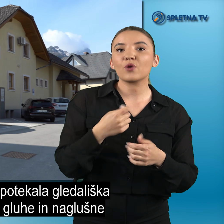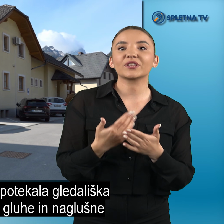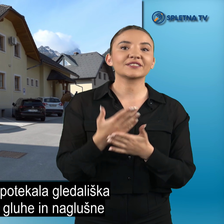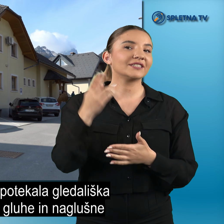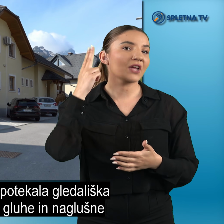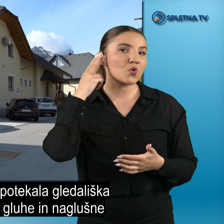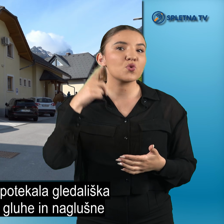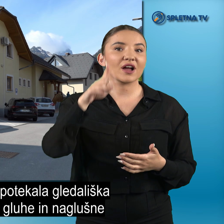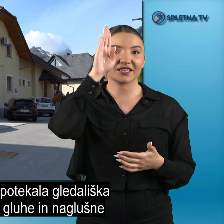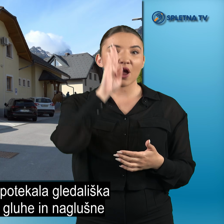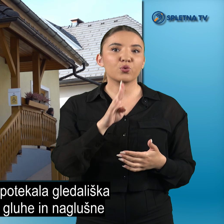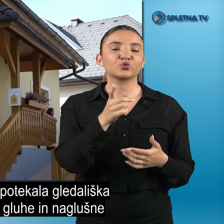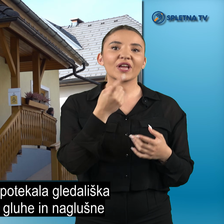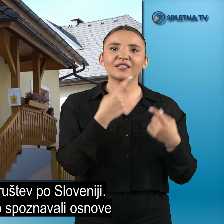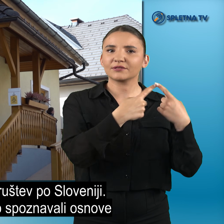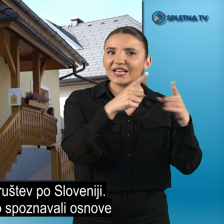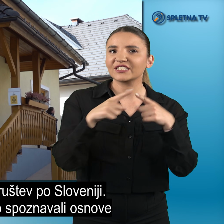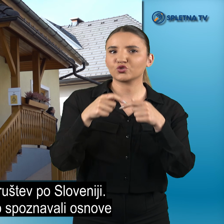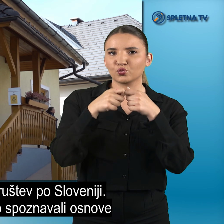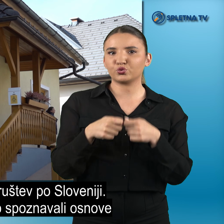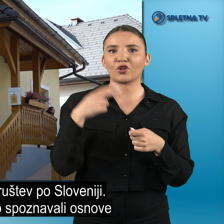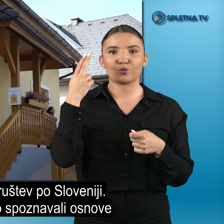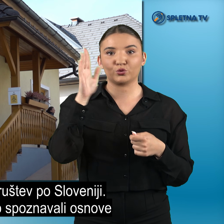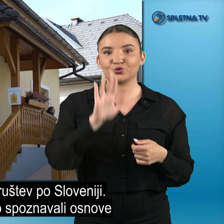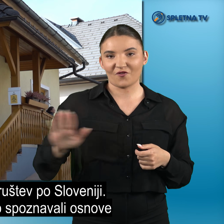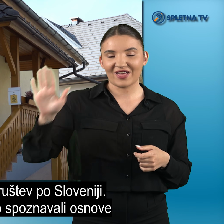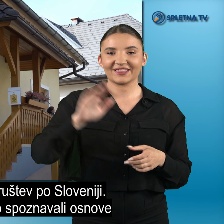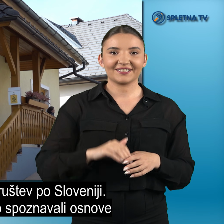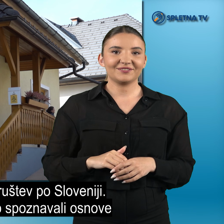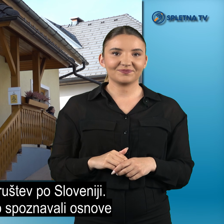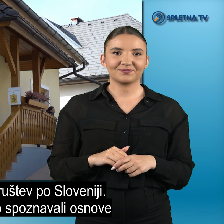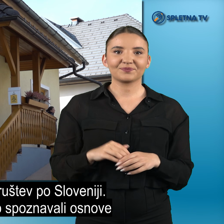gluhe in naglušne iz različnih društev po Sloveniji.